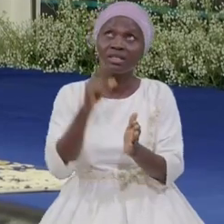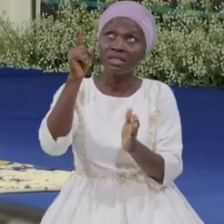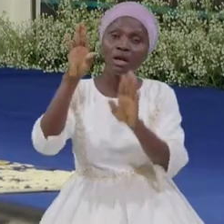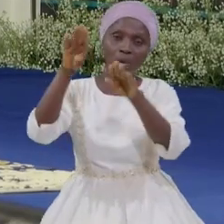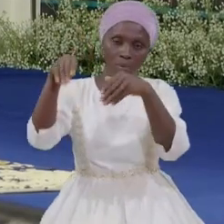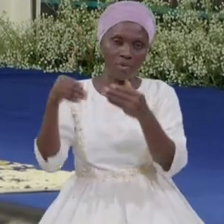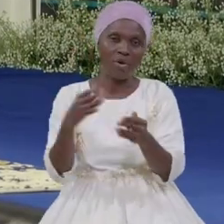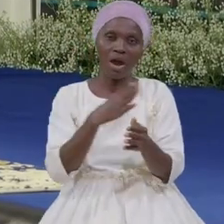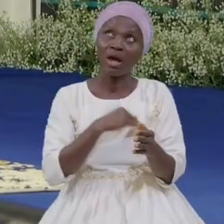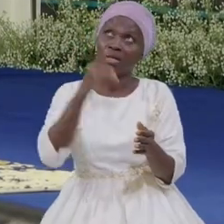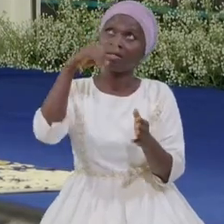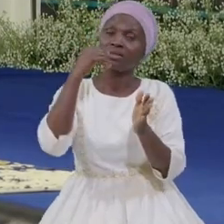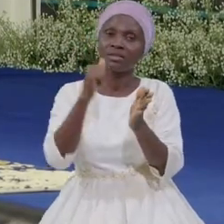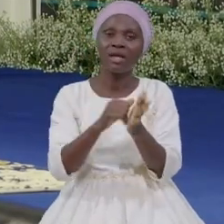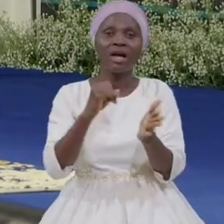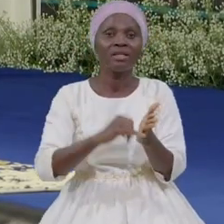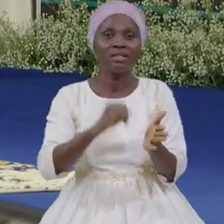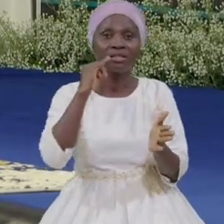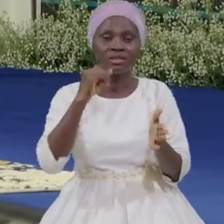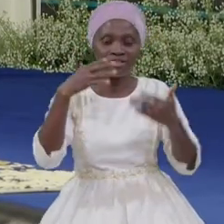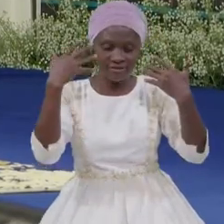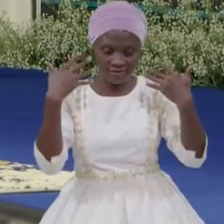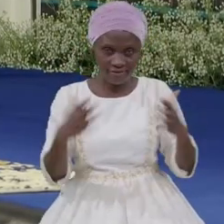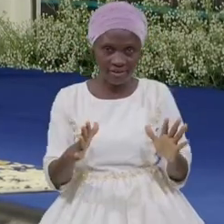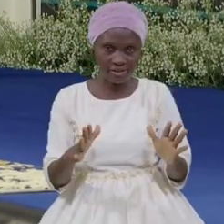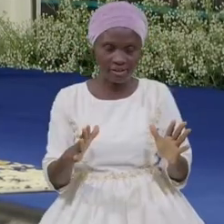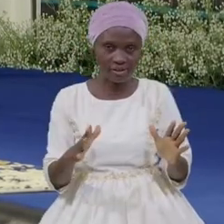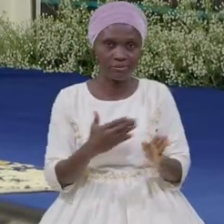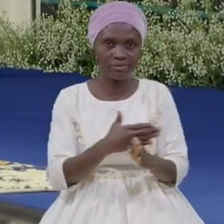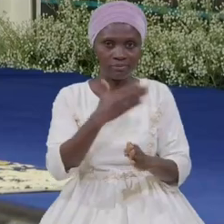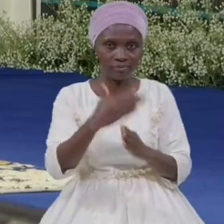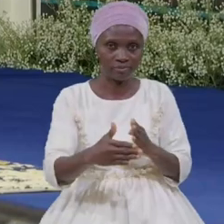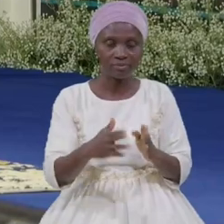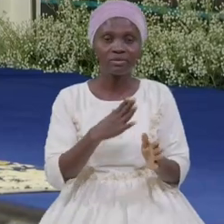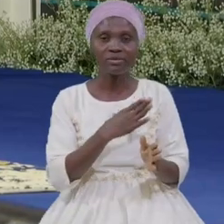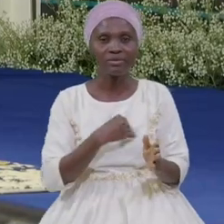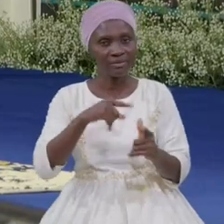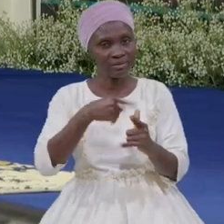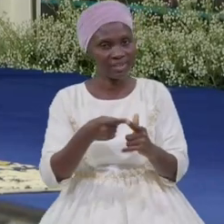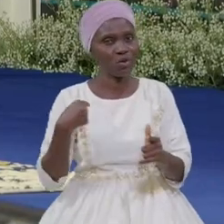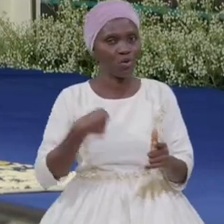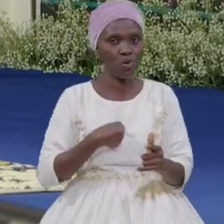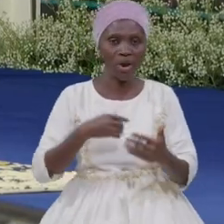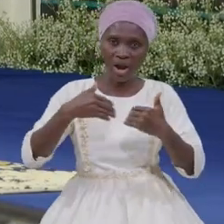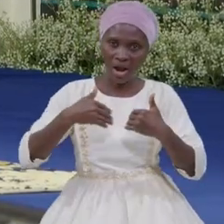tout est accompli. Et lorsque nous avons ce salut,